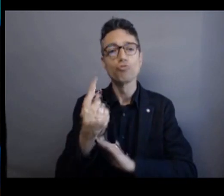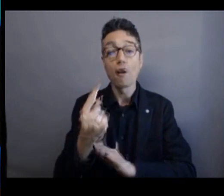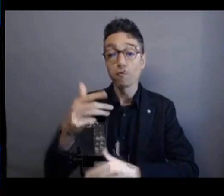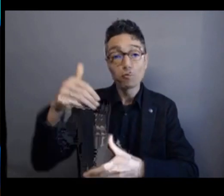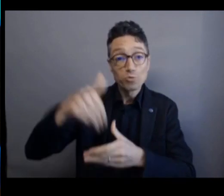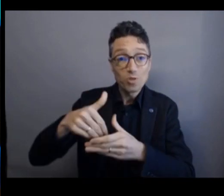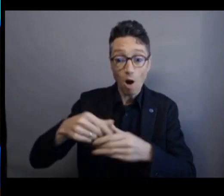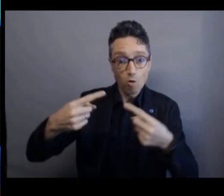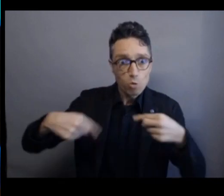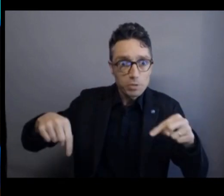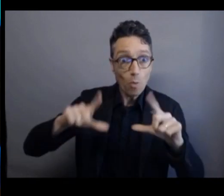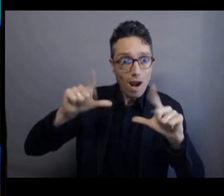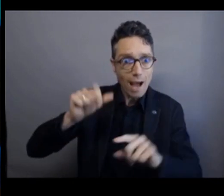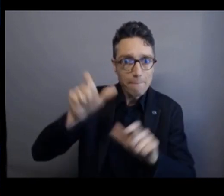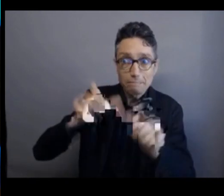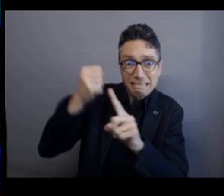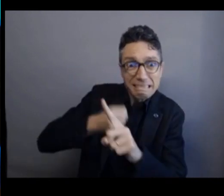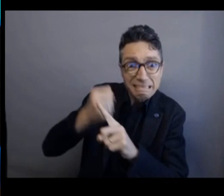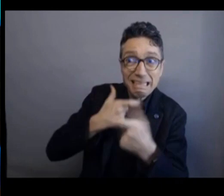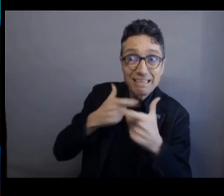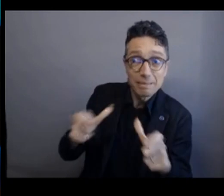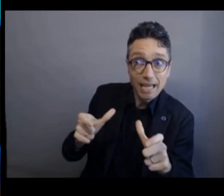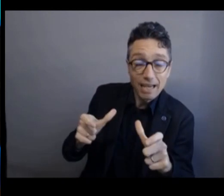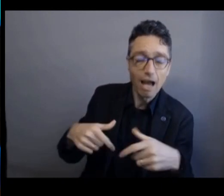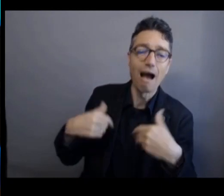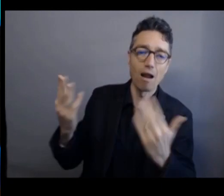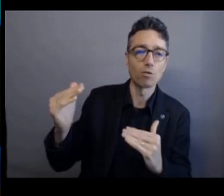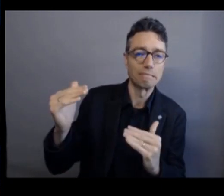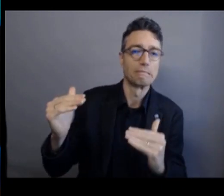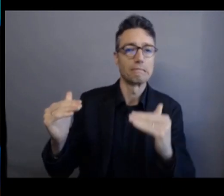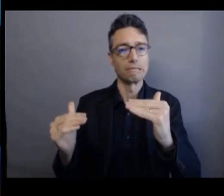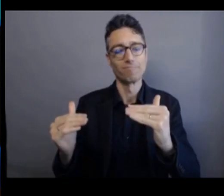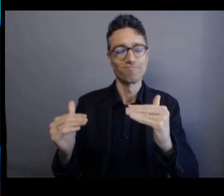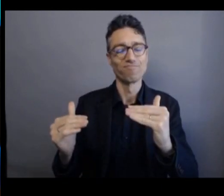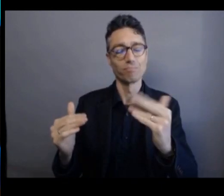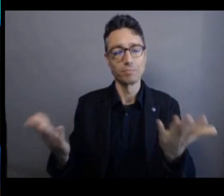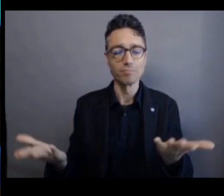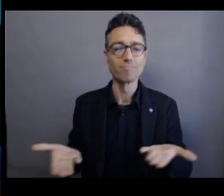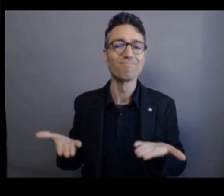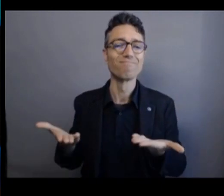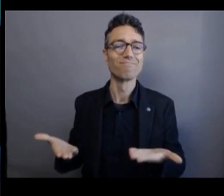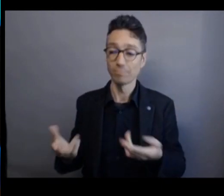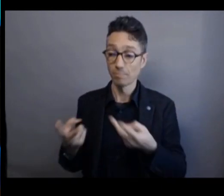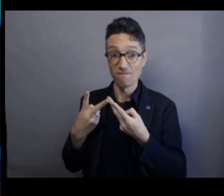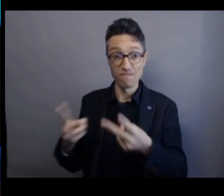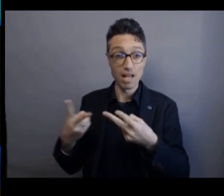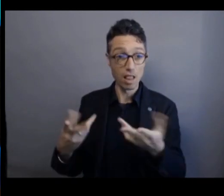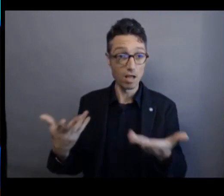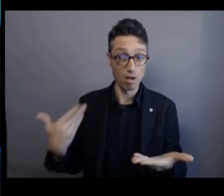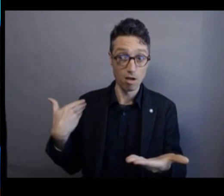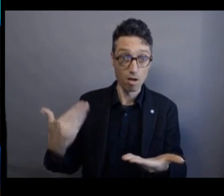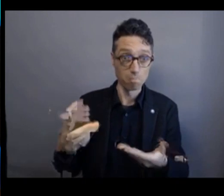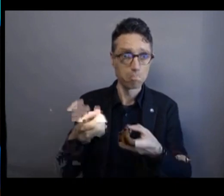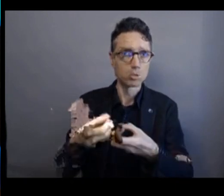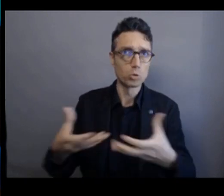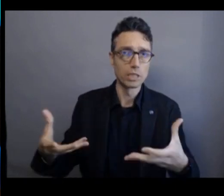qu'aujourd'hui, la maturité des villes, et justement, je pense que l'arrivée des Jeux Olympiques et des Paralympiques